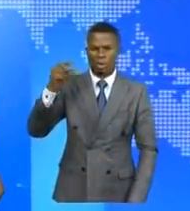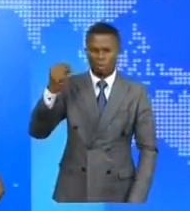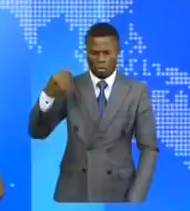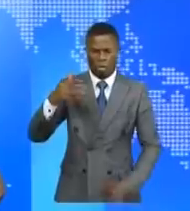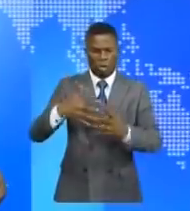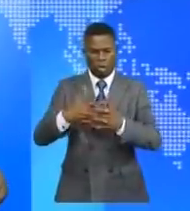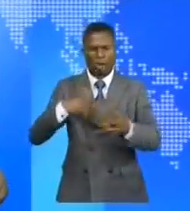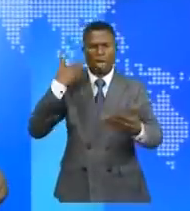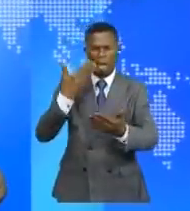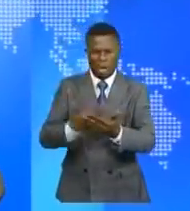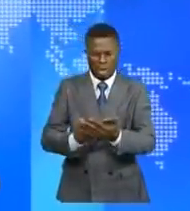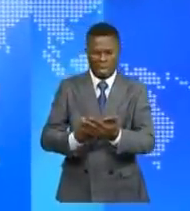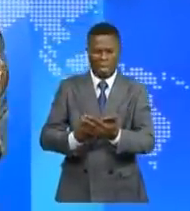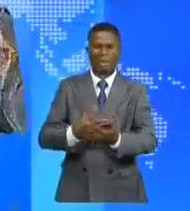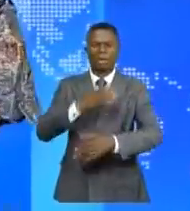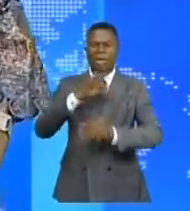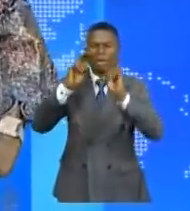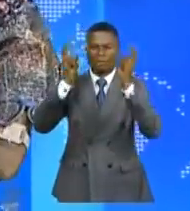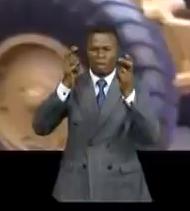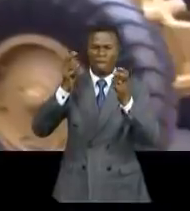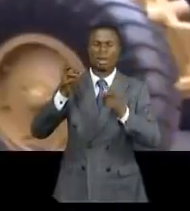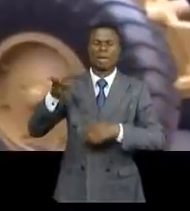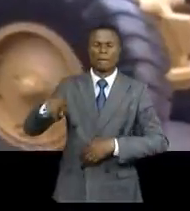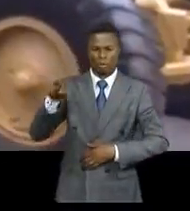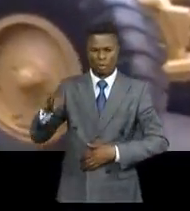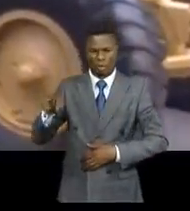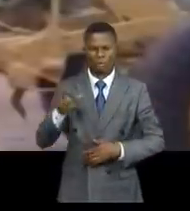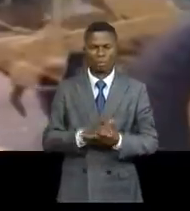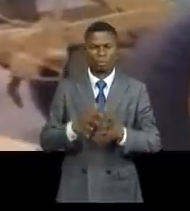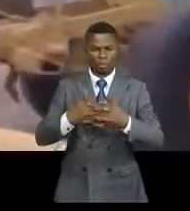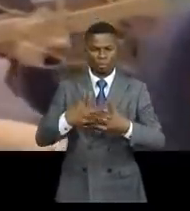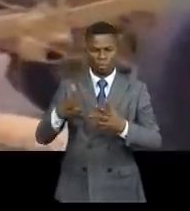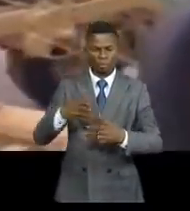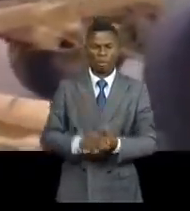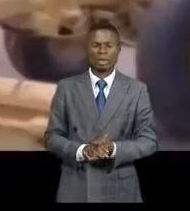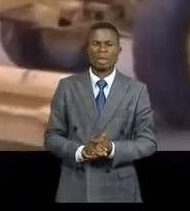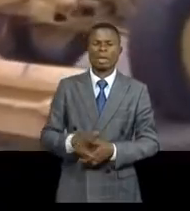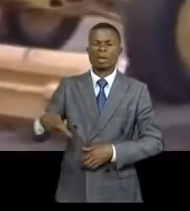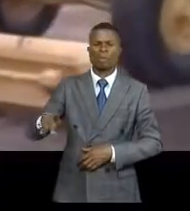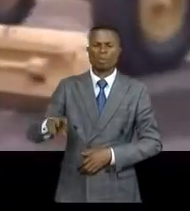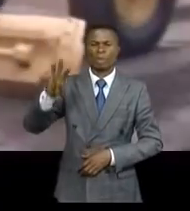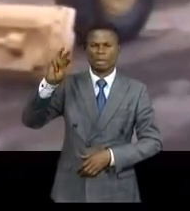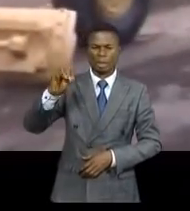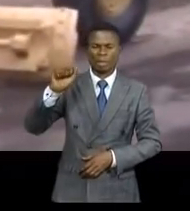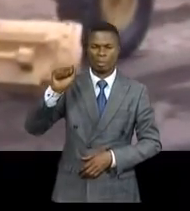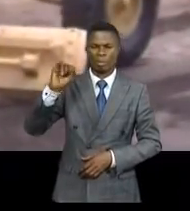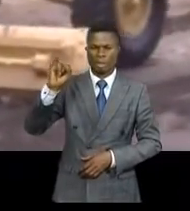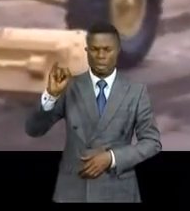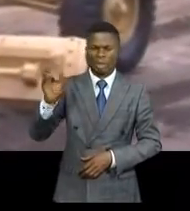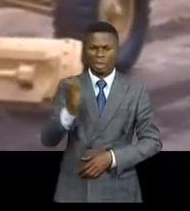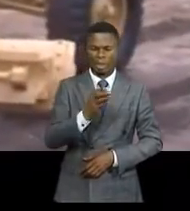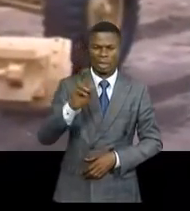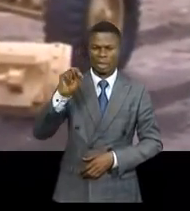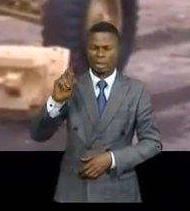arrivés dans le chef-lieu de cette province. Souci de placer la province du Maïndoumbé sur l'orbite du développement et parmi